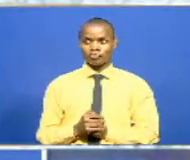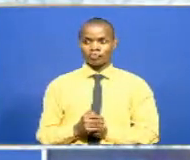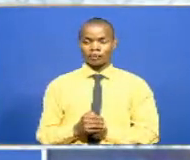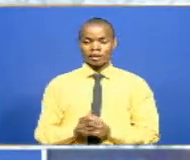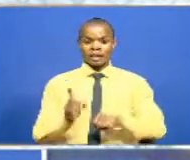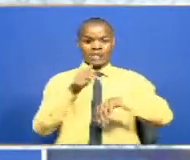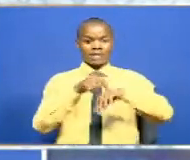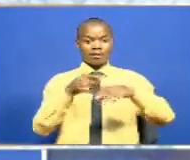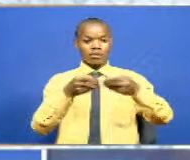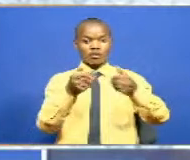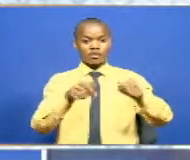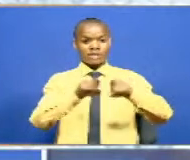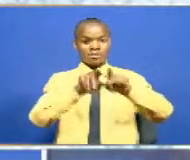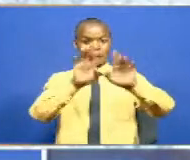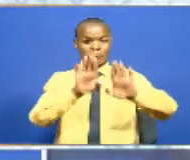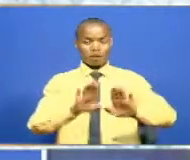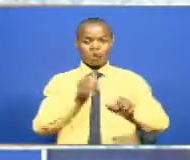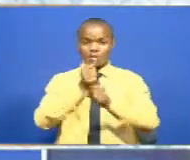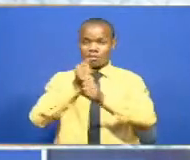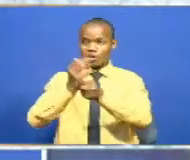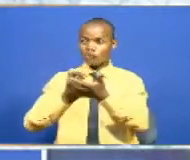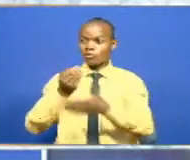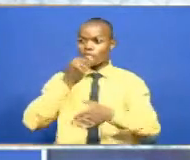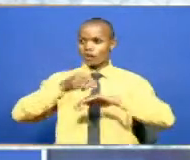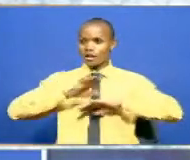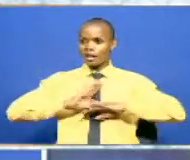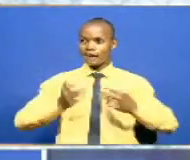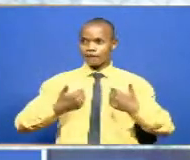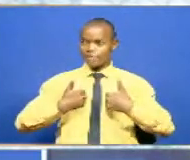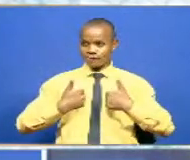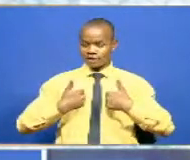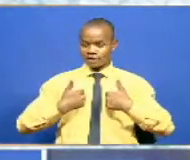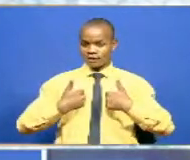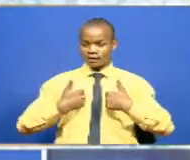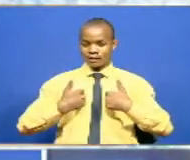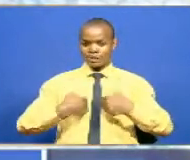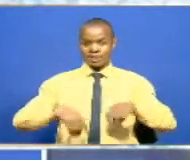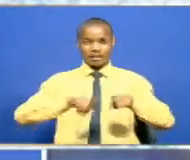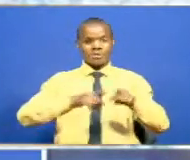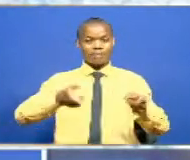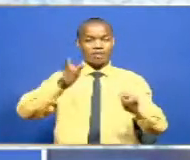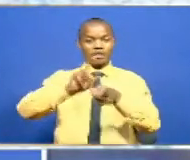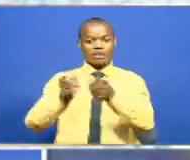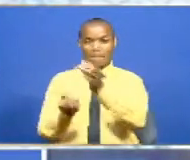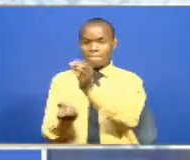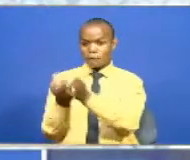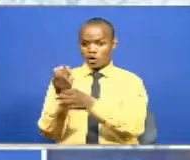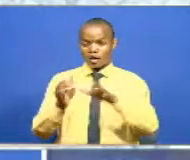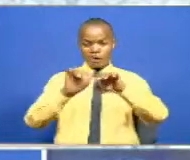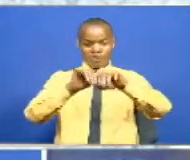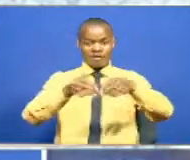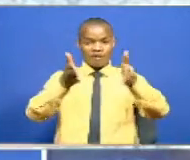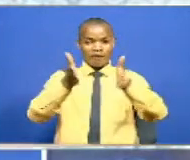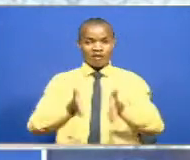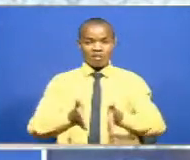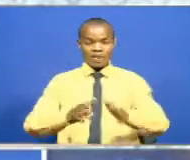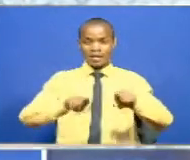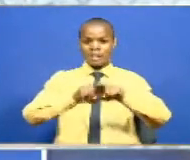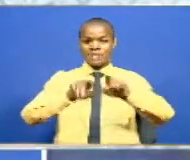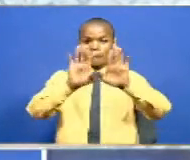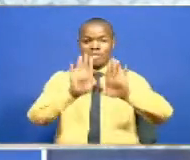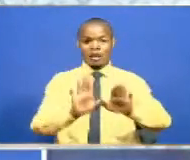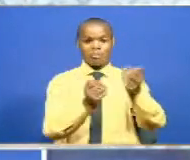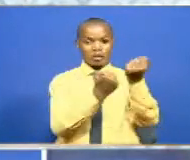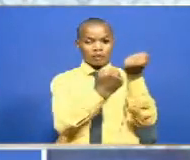food and nutrition security pillar, but also it's key to increasing production for farmers. It's also key to